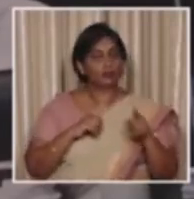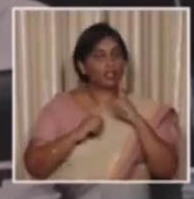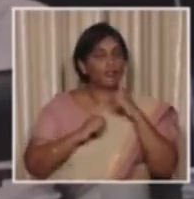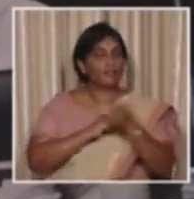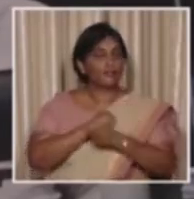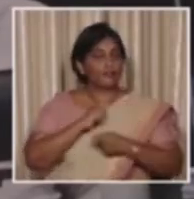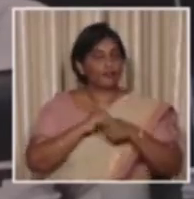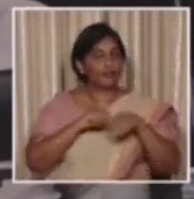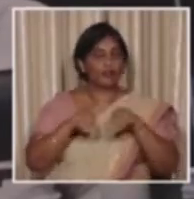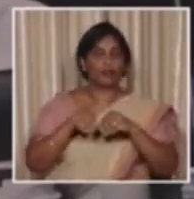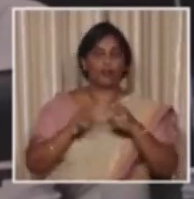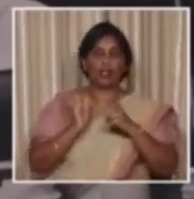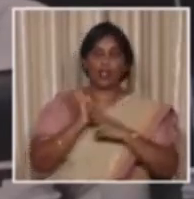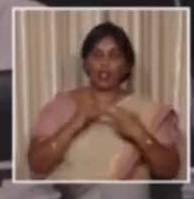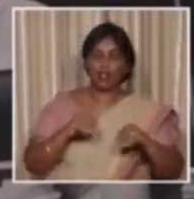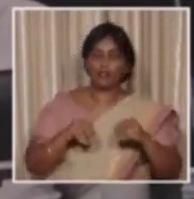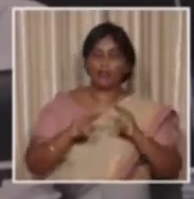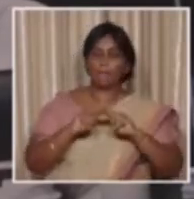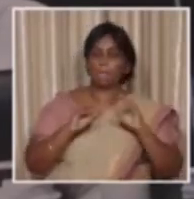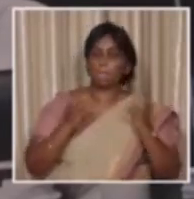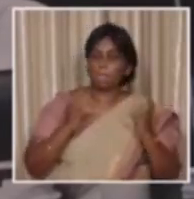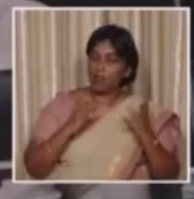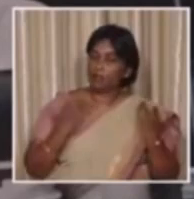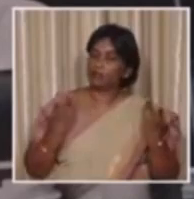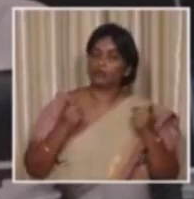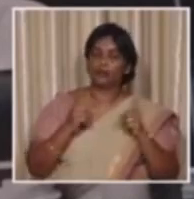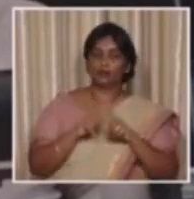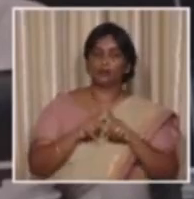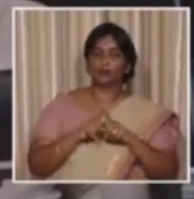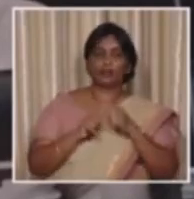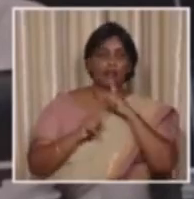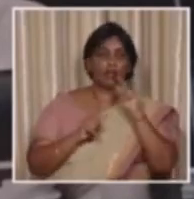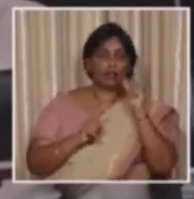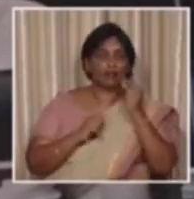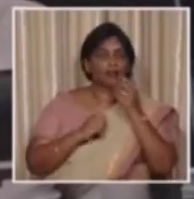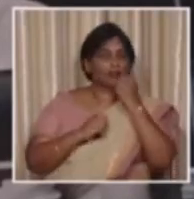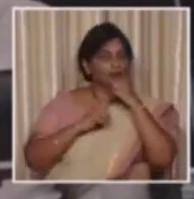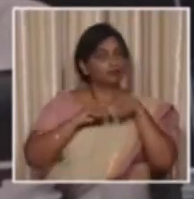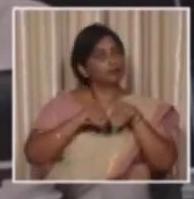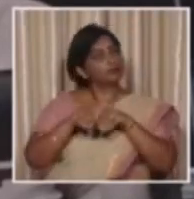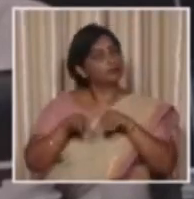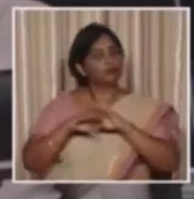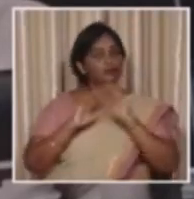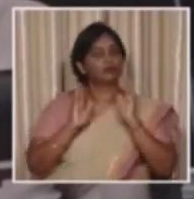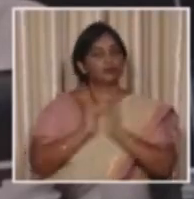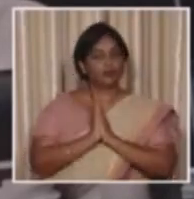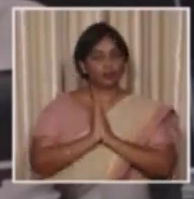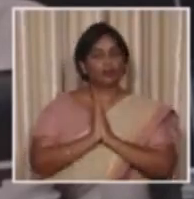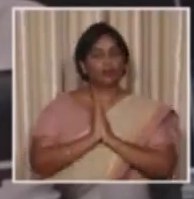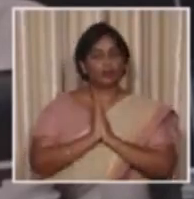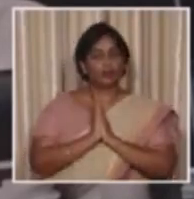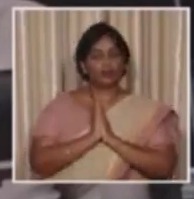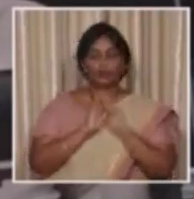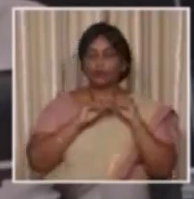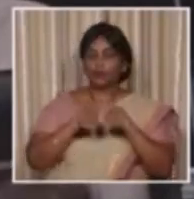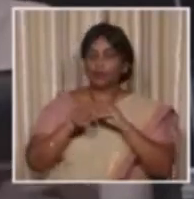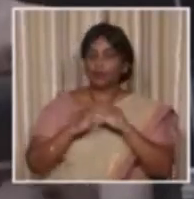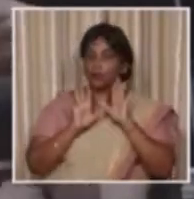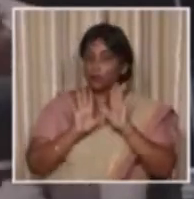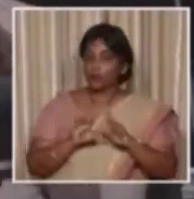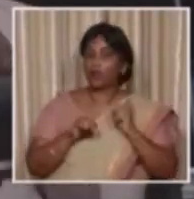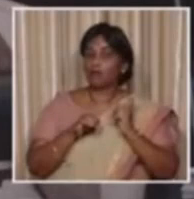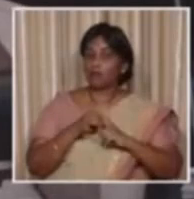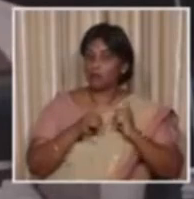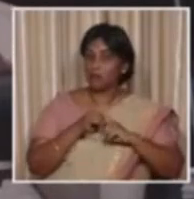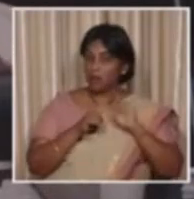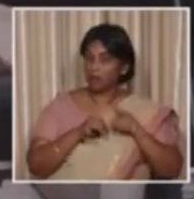செலவை எதிர்கொண்டுள்ளனர். இதனை குறைக்க ஏதுவான நடவடிக்கைகள் எடுக்கப்பட வேண்டும். பொலனறுவை மாவட்டத்தில் யூரியா உரத்திற்கு தட்டுப்பாடு நிலவுகின்றது.